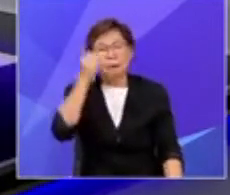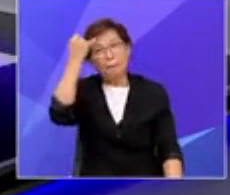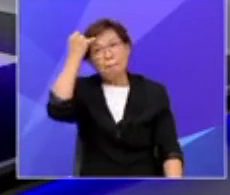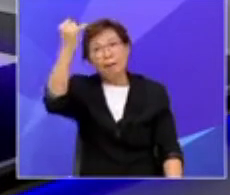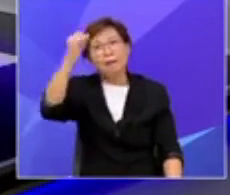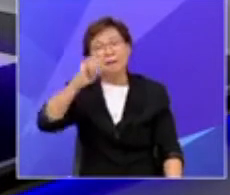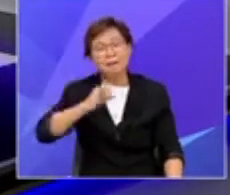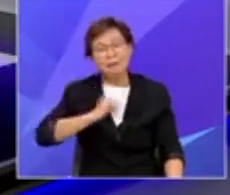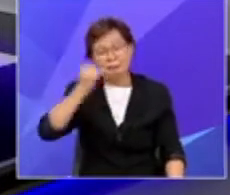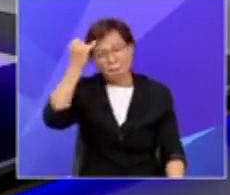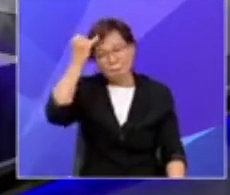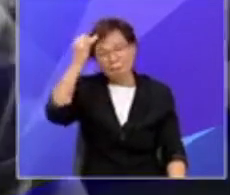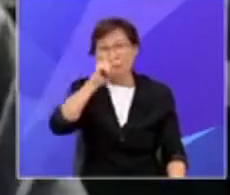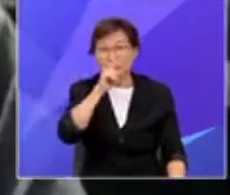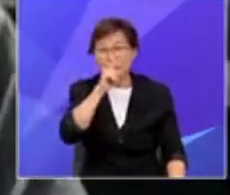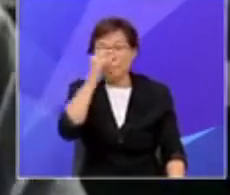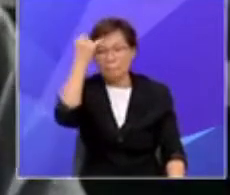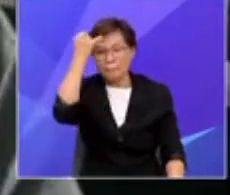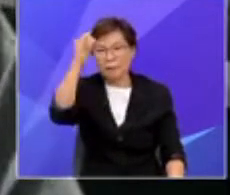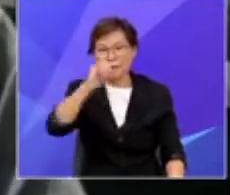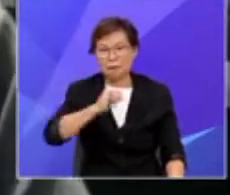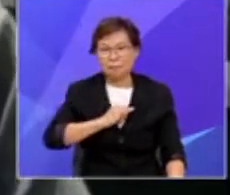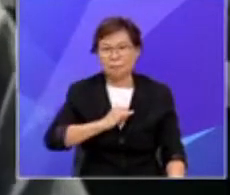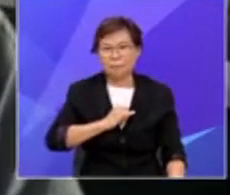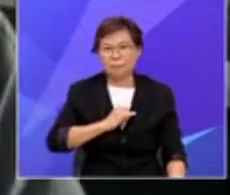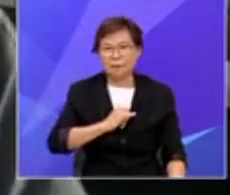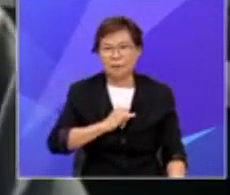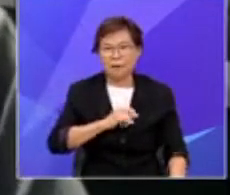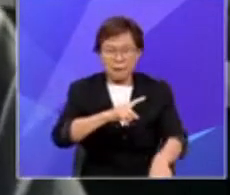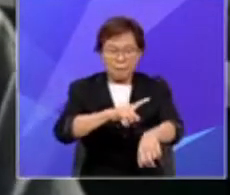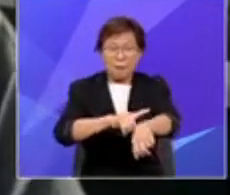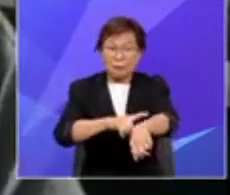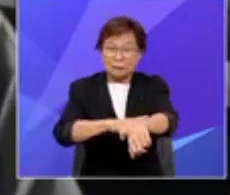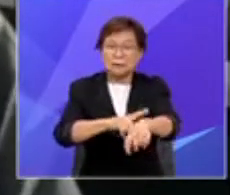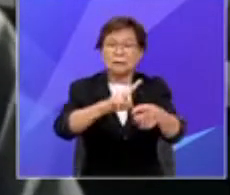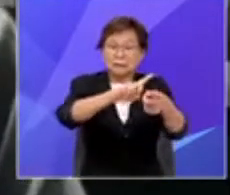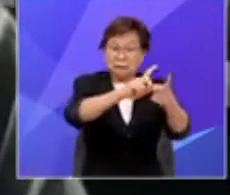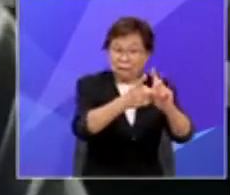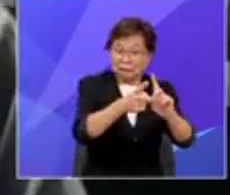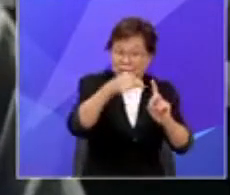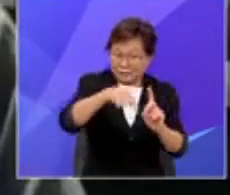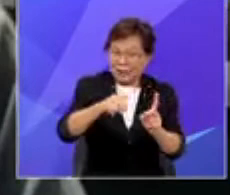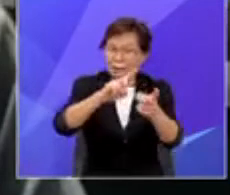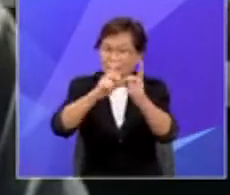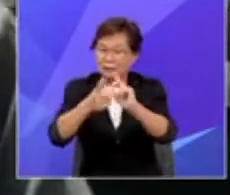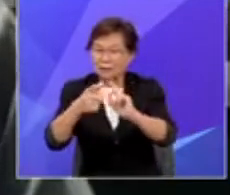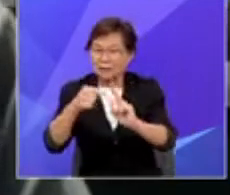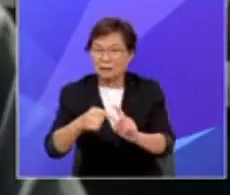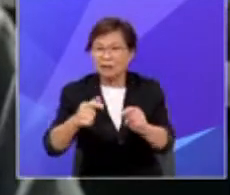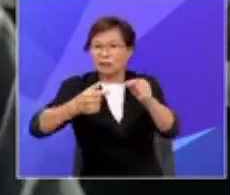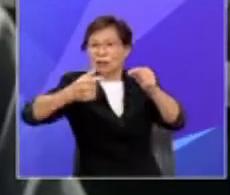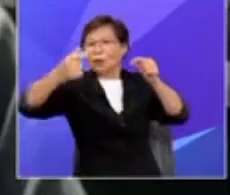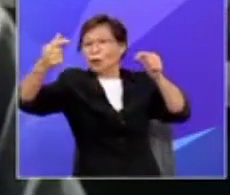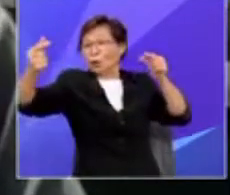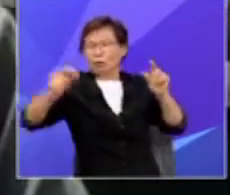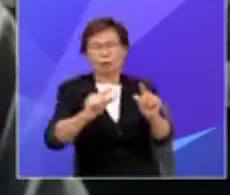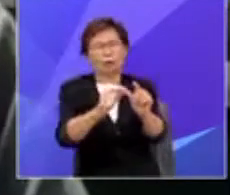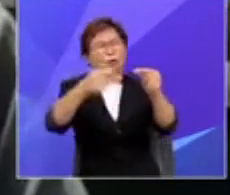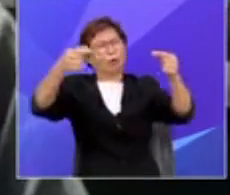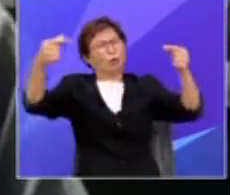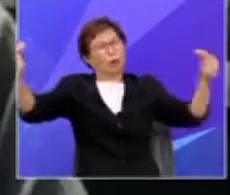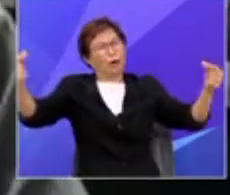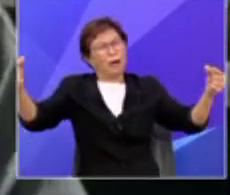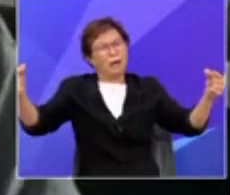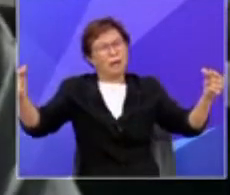pandangan cair Iko demi dalam zaman digital ini menjadi degree college dengan izin